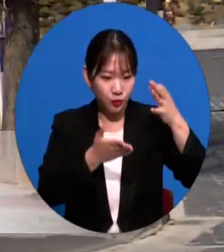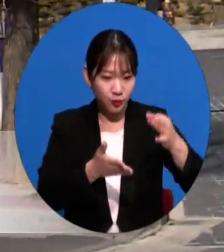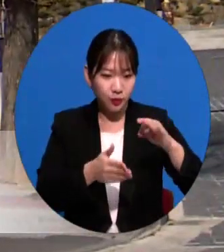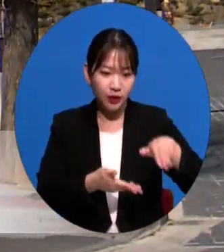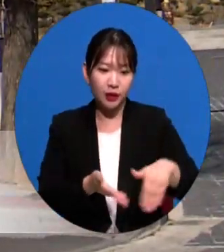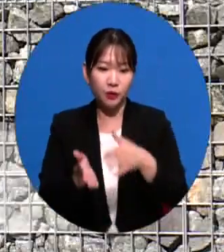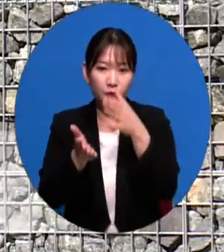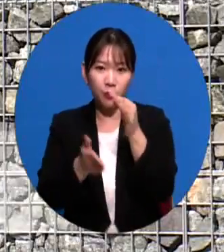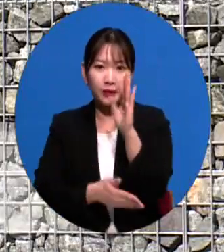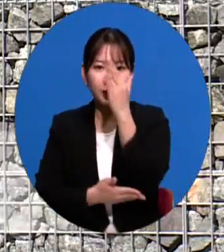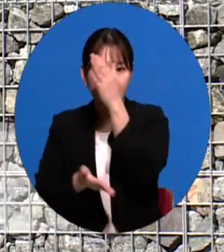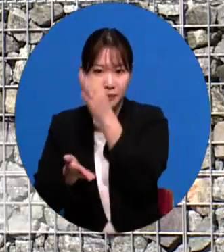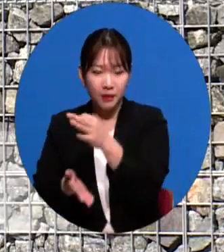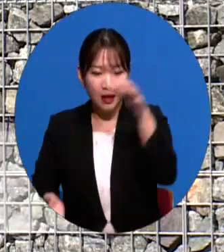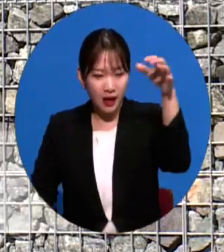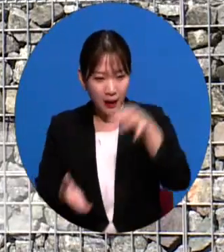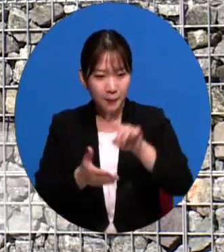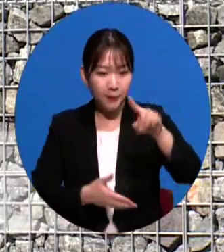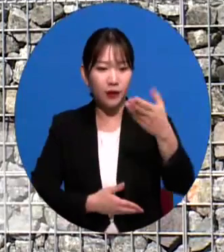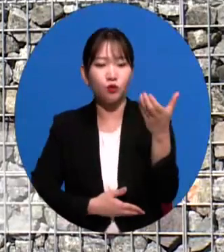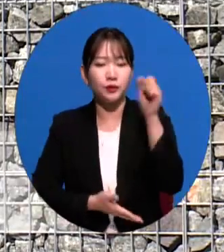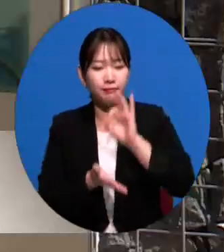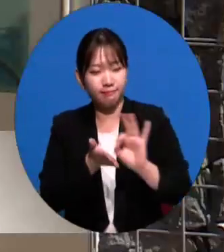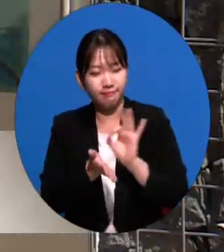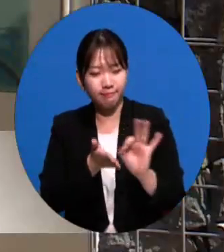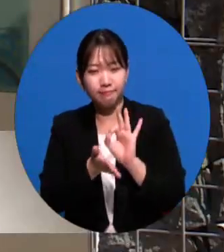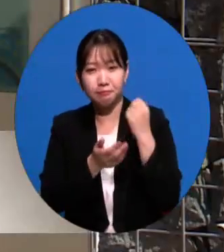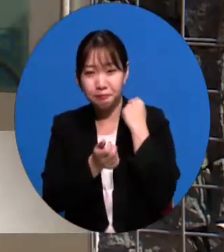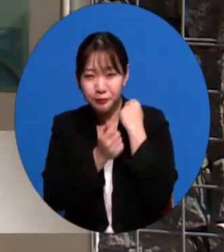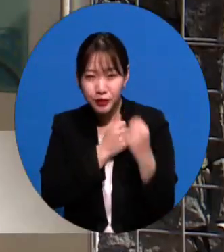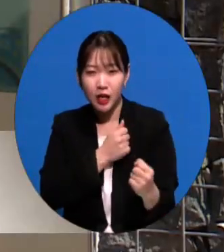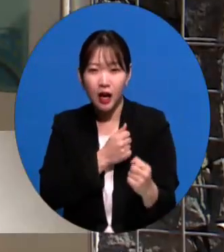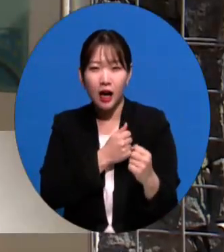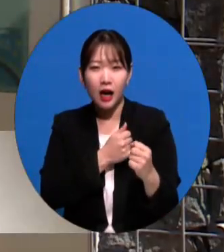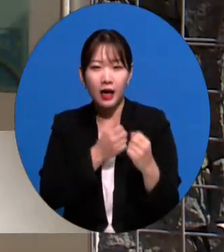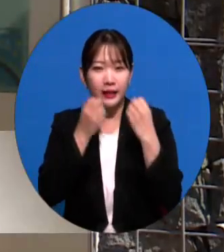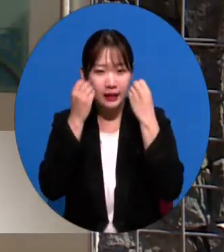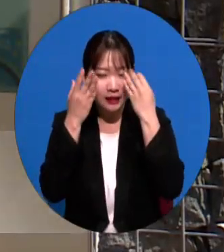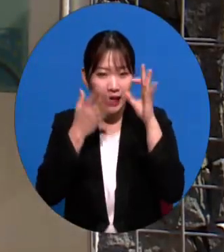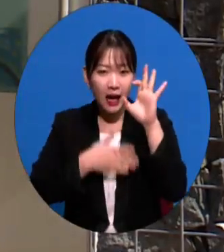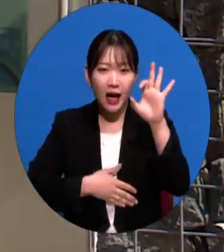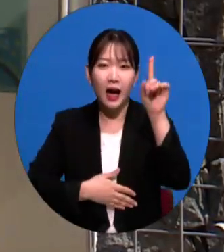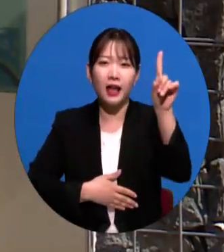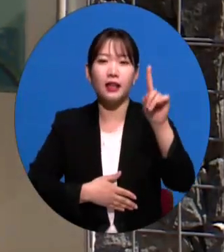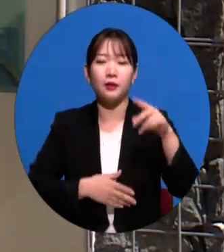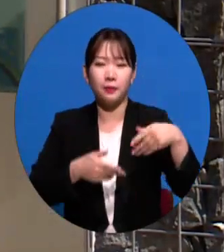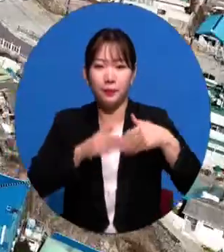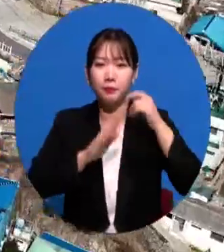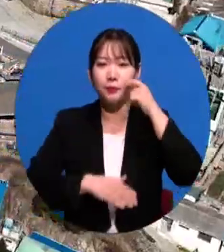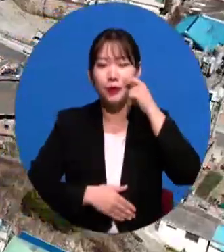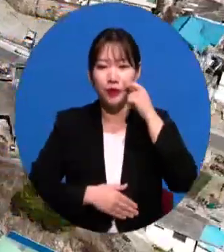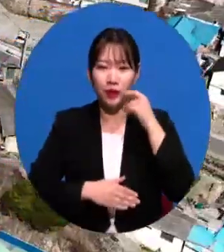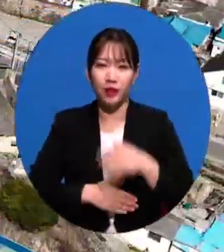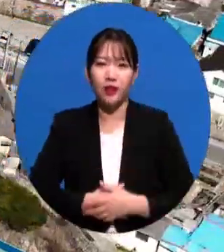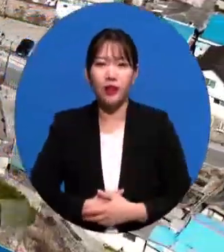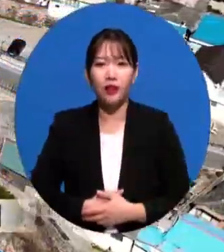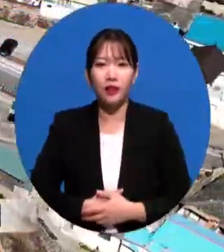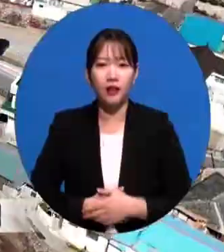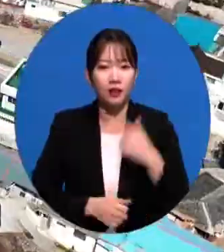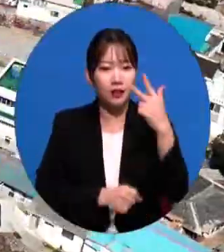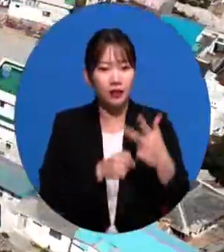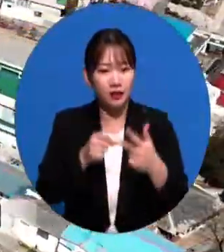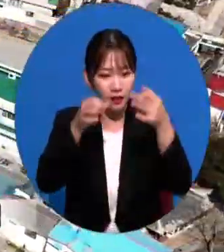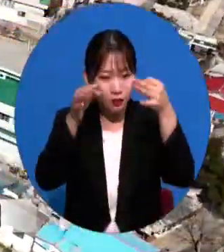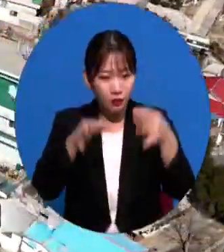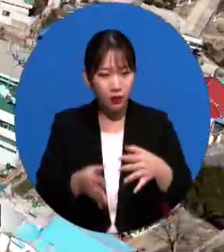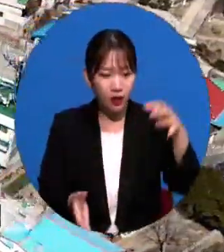도비, 시비 등 190억 원을 투입하고도 단 한 칸도 만들지 못한 공중 화장실. 모두 7년에